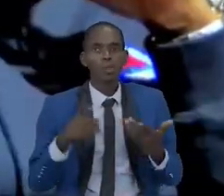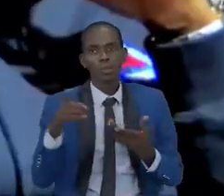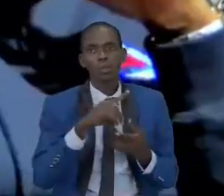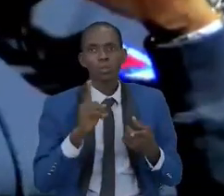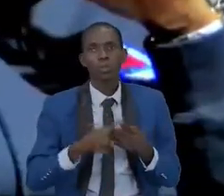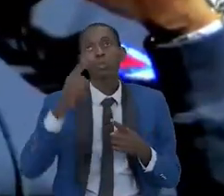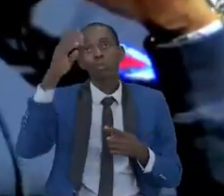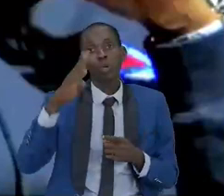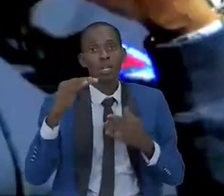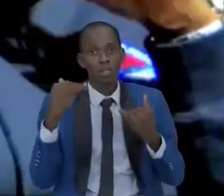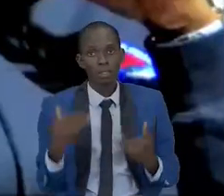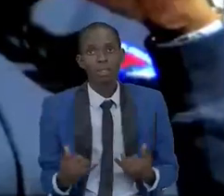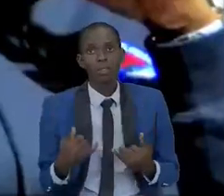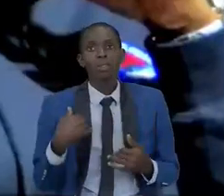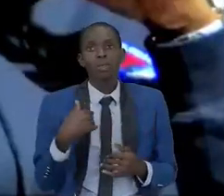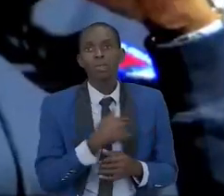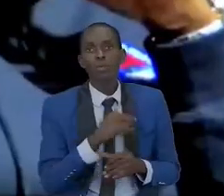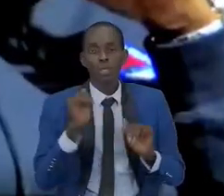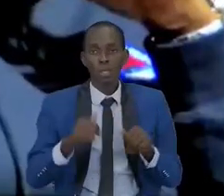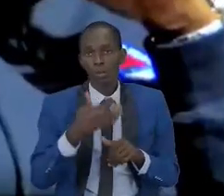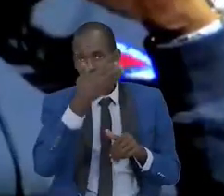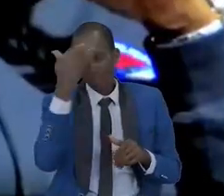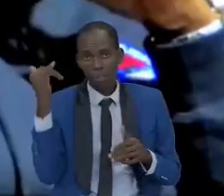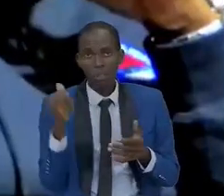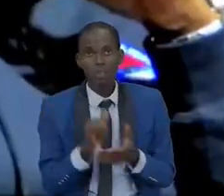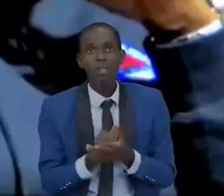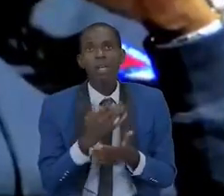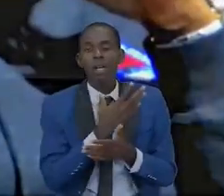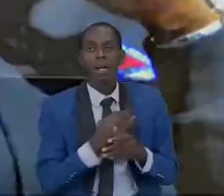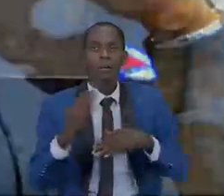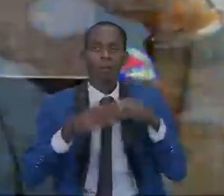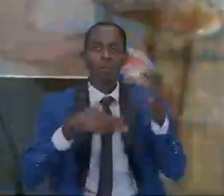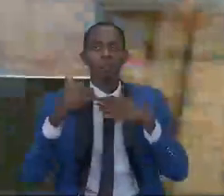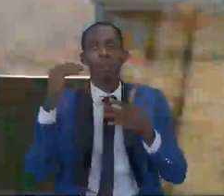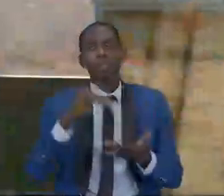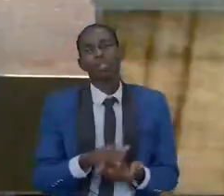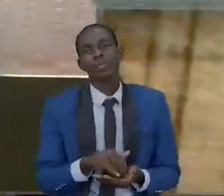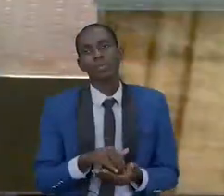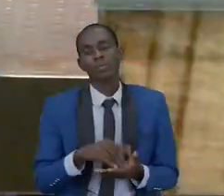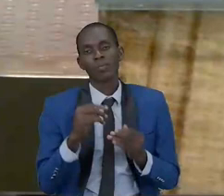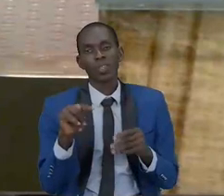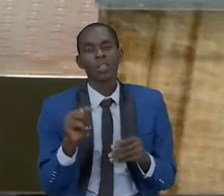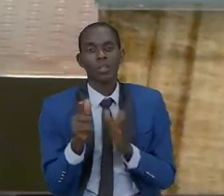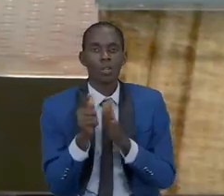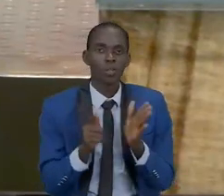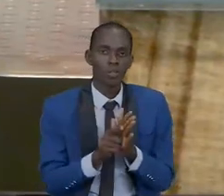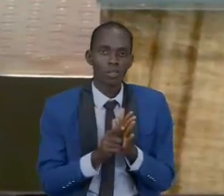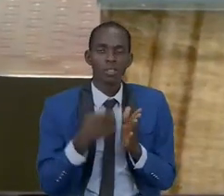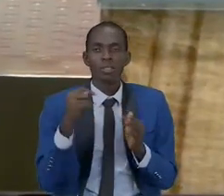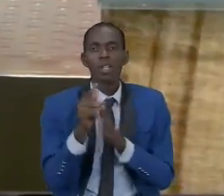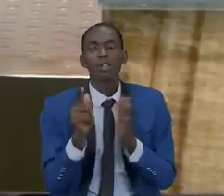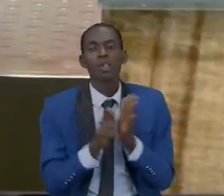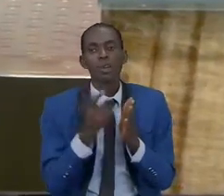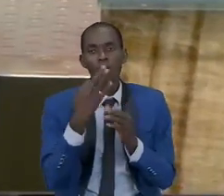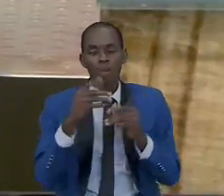maintenant si nous oublions ce point et que nous rebâtissons la loi la loi de Moïse